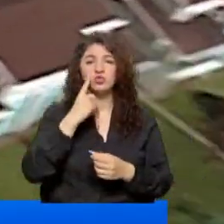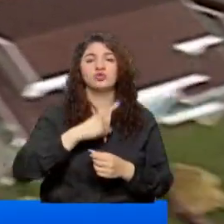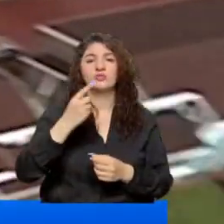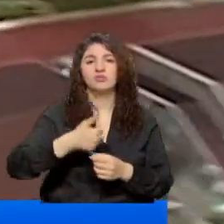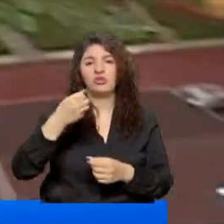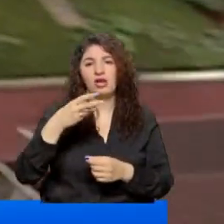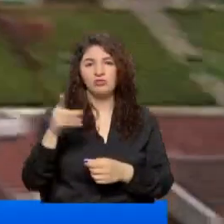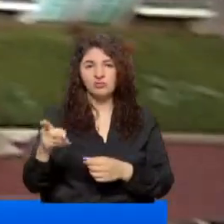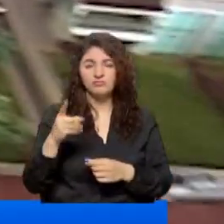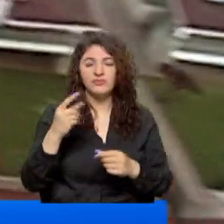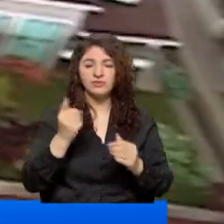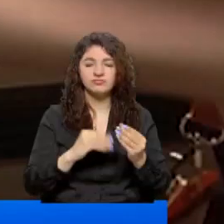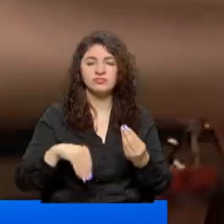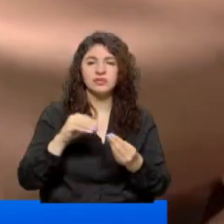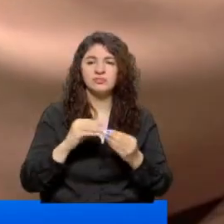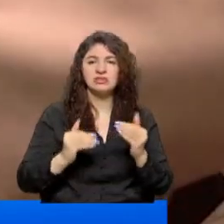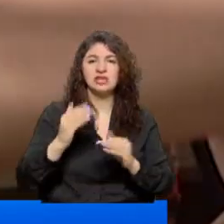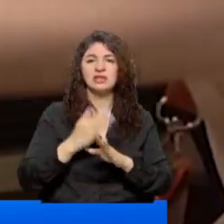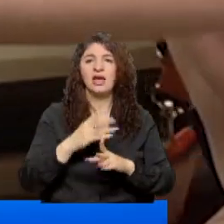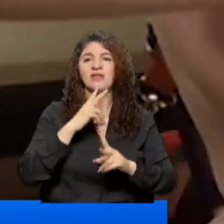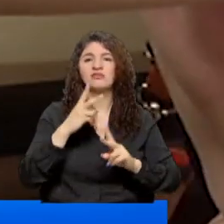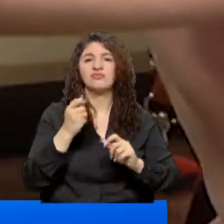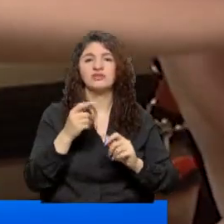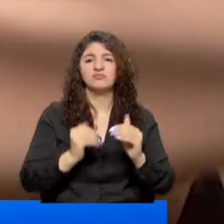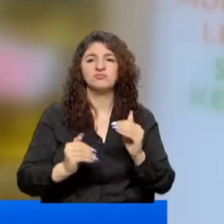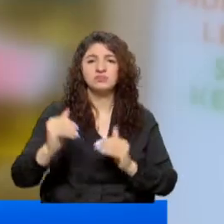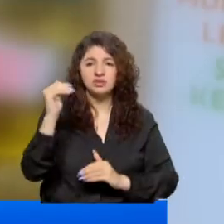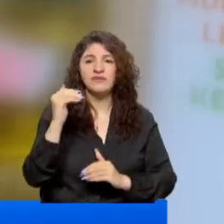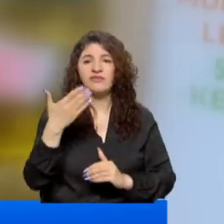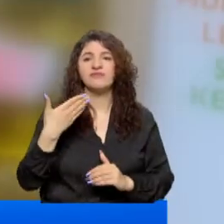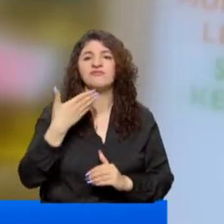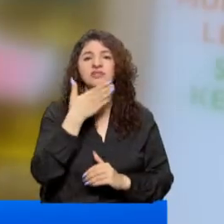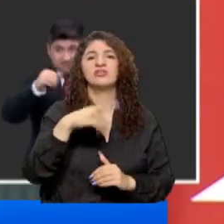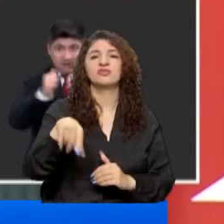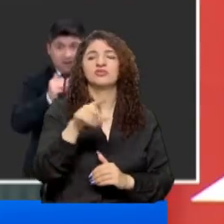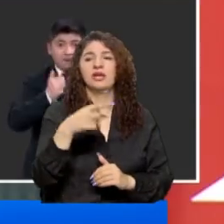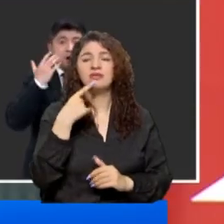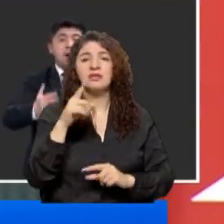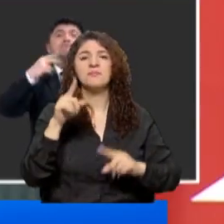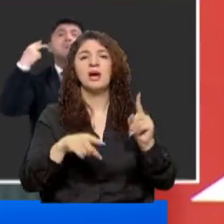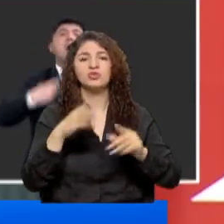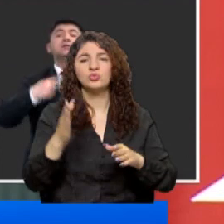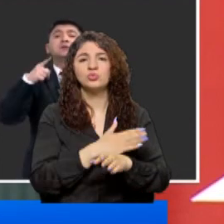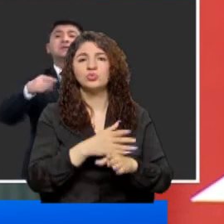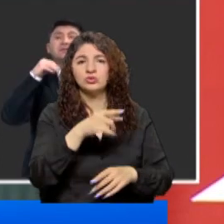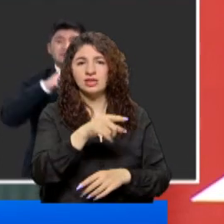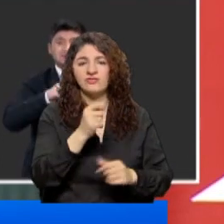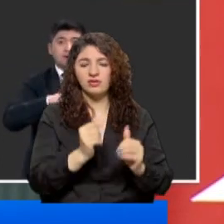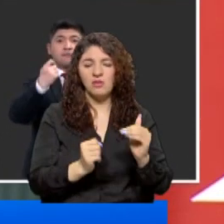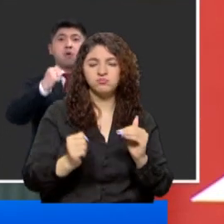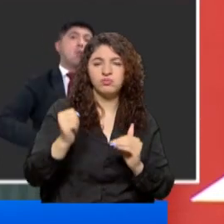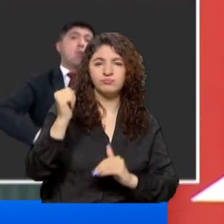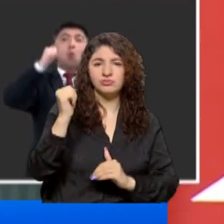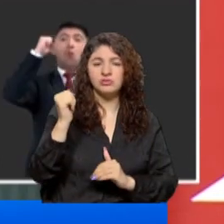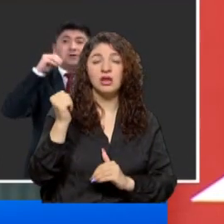Cumhurbaşkanı Erdoğan fiyat artışlarının nedeni enerji fiyatlarındaki artış ve fırsatçılar dedi bazı ürünlerdeki fiyat